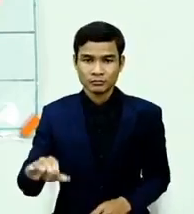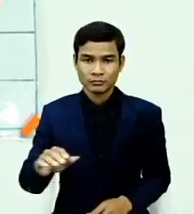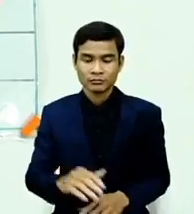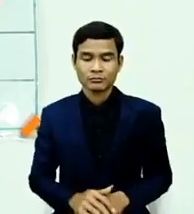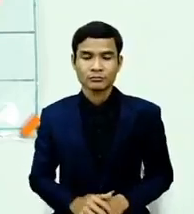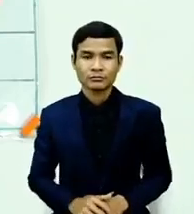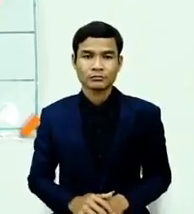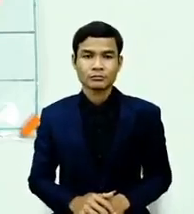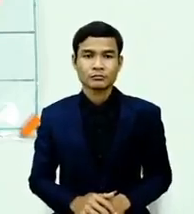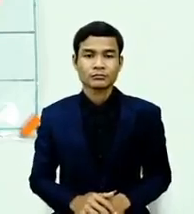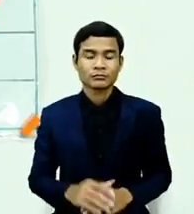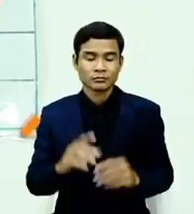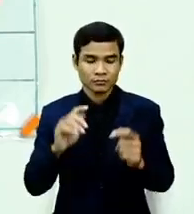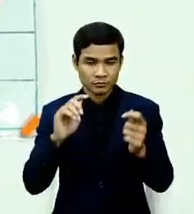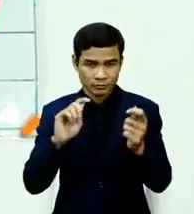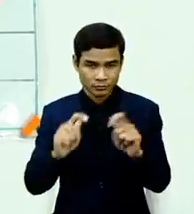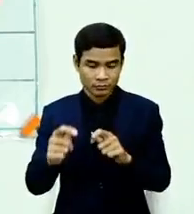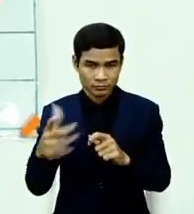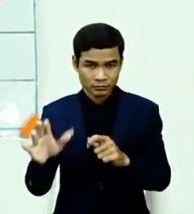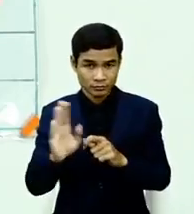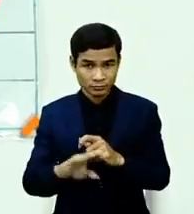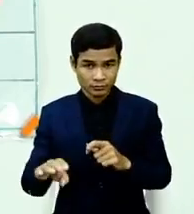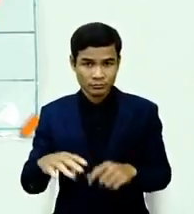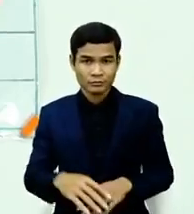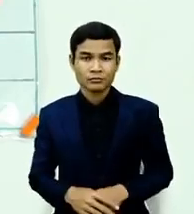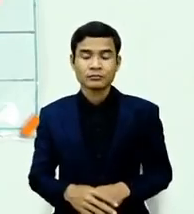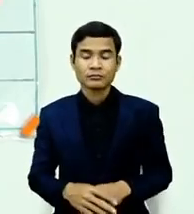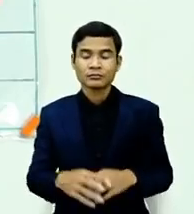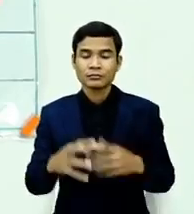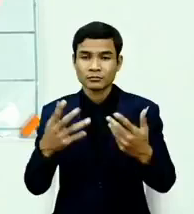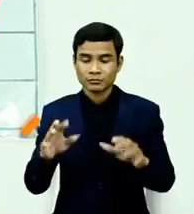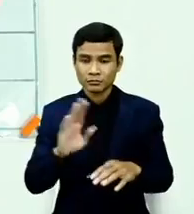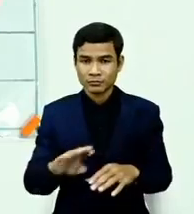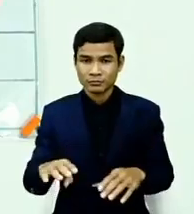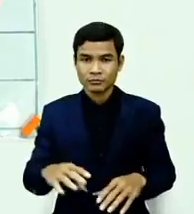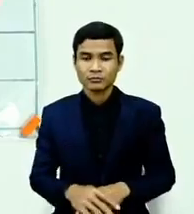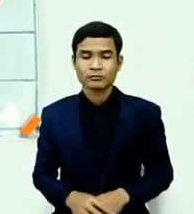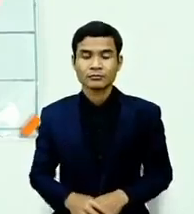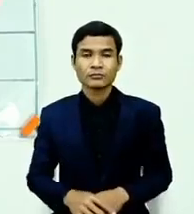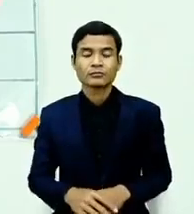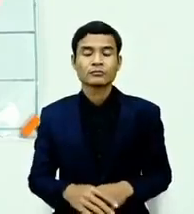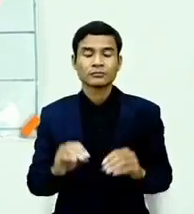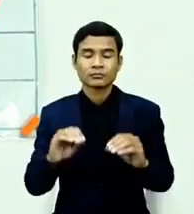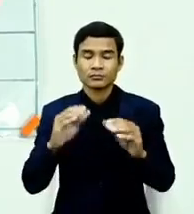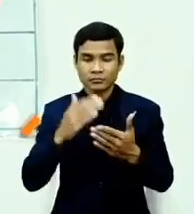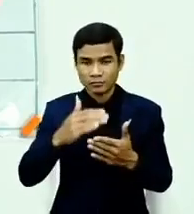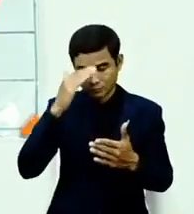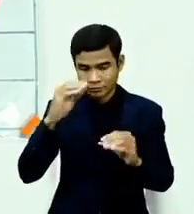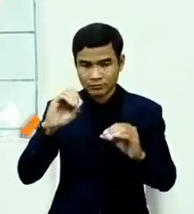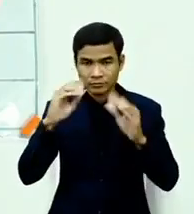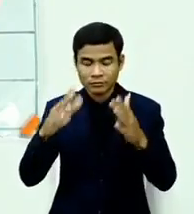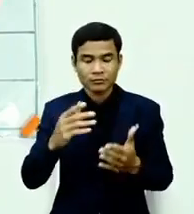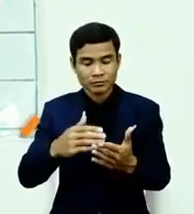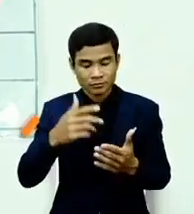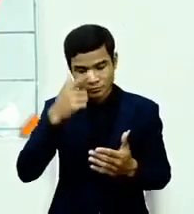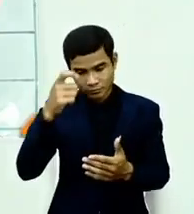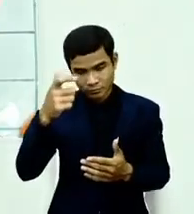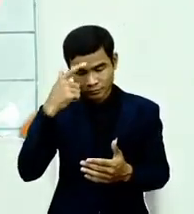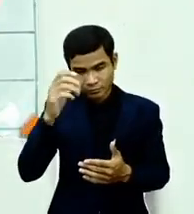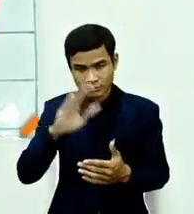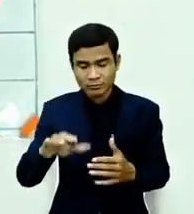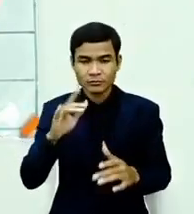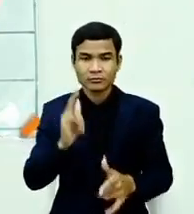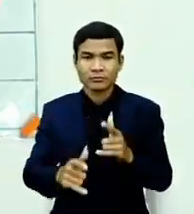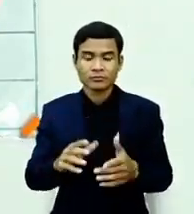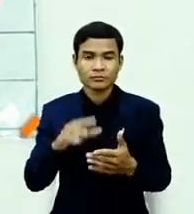ចាបានកែរួចរាល់ហើយឬនៅចារួចរាល់ហើយណាអូកូនសិស្សអ្នកគ្រូពិតជាពូកែពូកែមែនតើតោះបើកូន